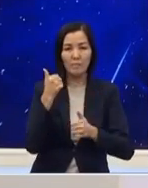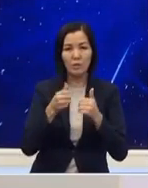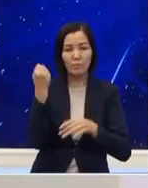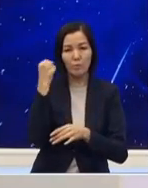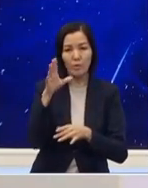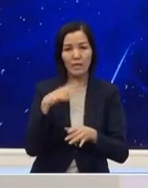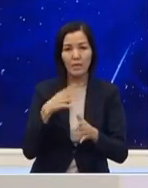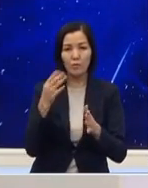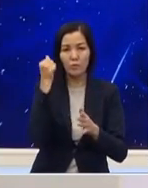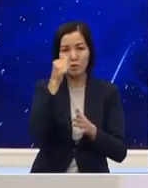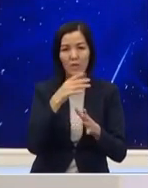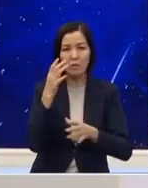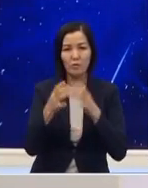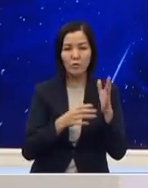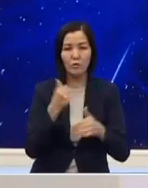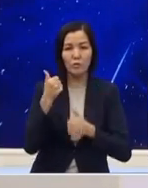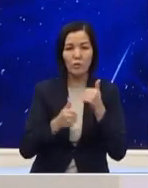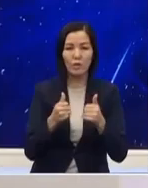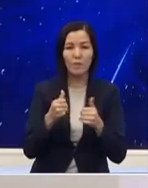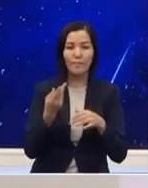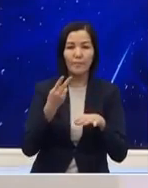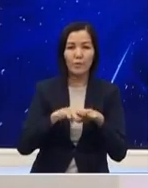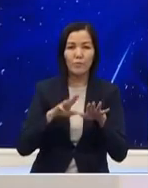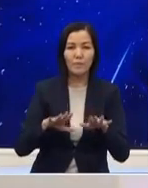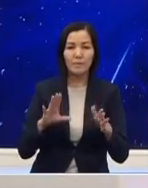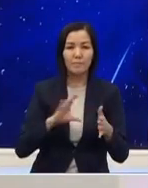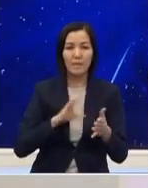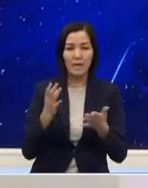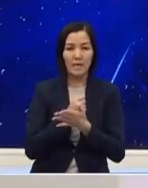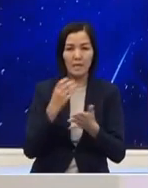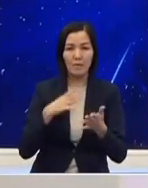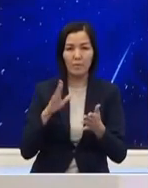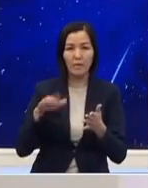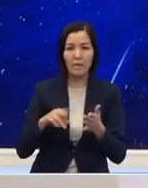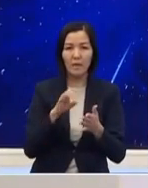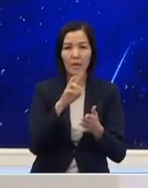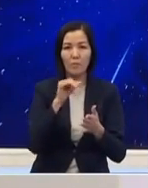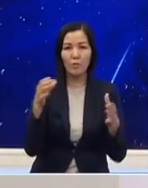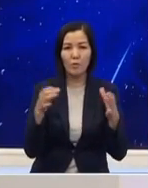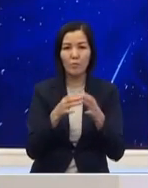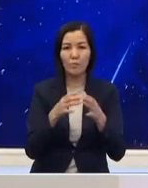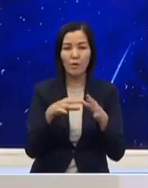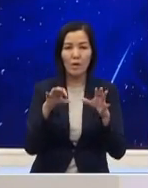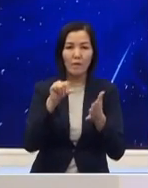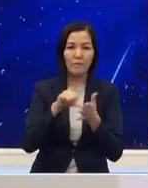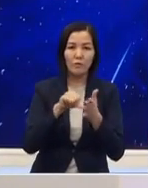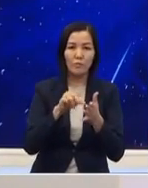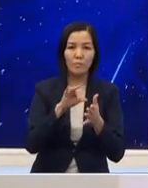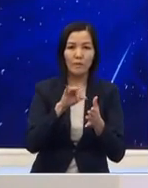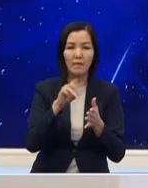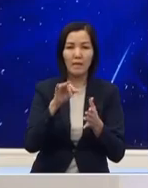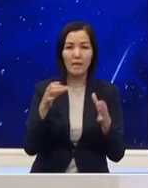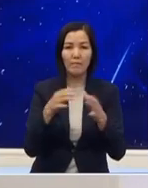чемпионы атанды. 4 жылдан кейін дүниежүзілік додада күміс медаль иегері болды. Кейін Наполи клубында өнер көрсетіп, Италия